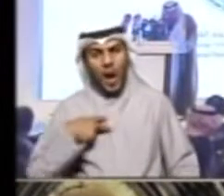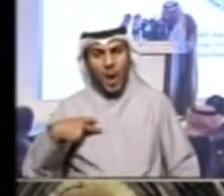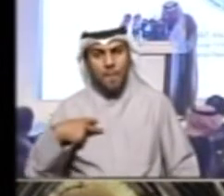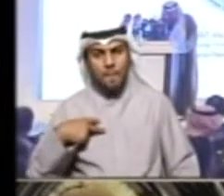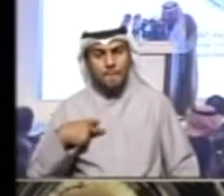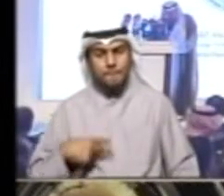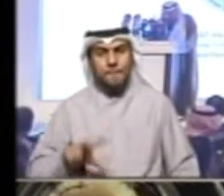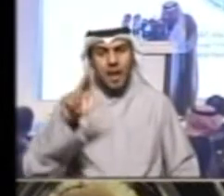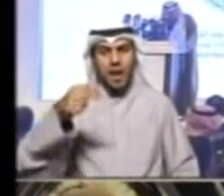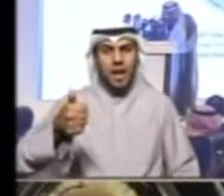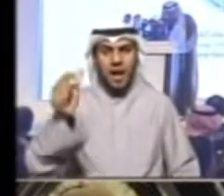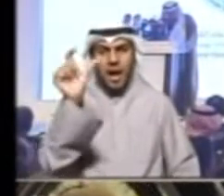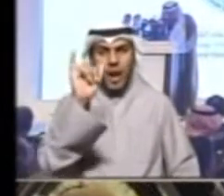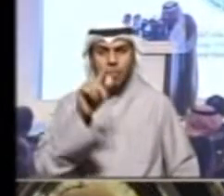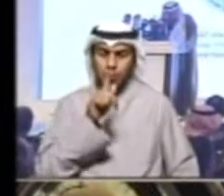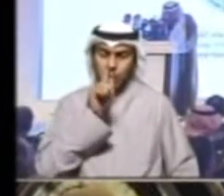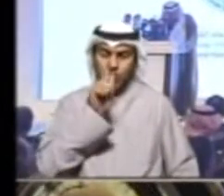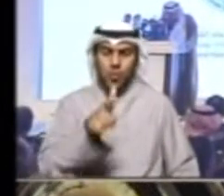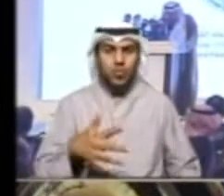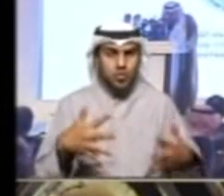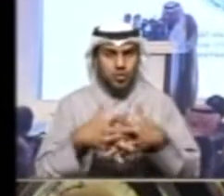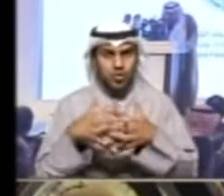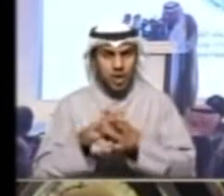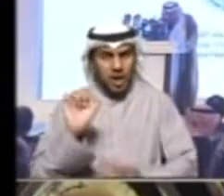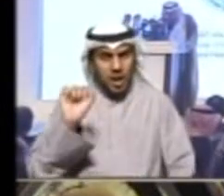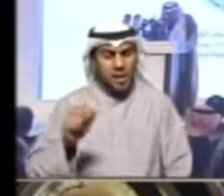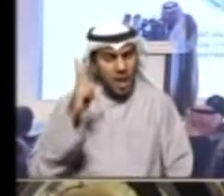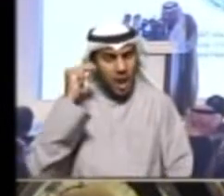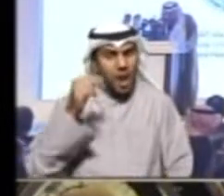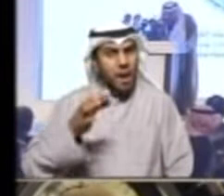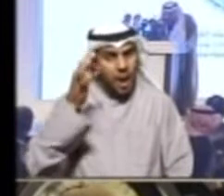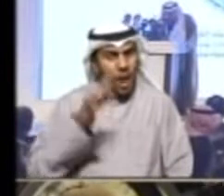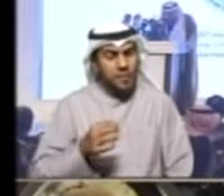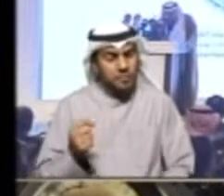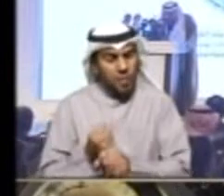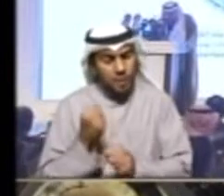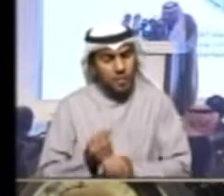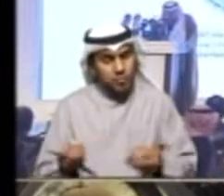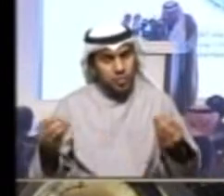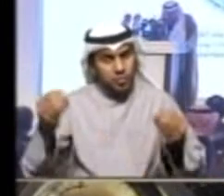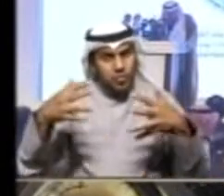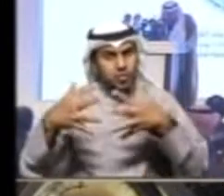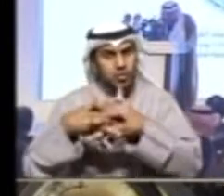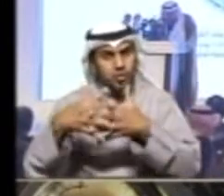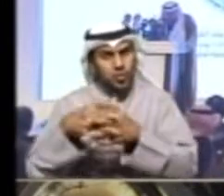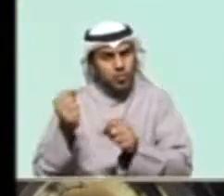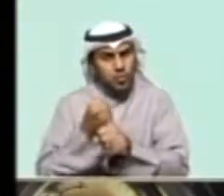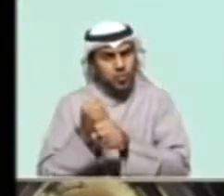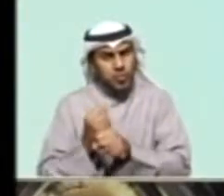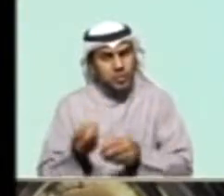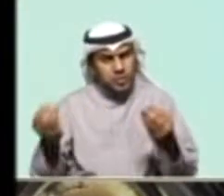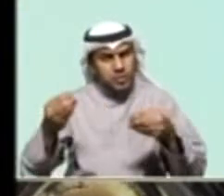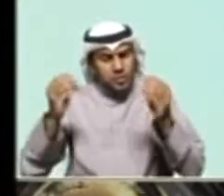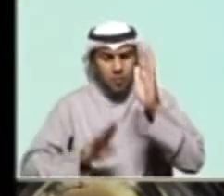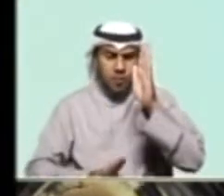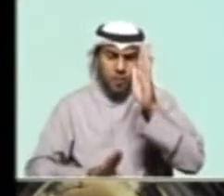مشاركة القطاع الخاص يجب أن تكون الأكبر حجما والأبعد أثرا والأعمق دلالة، لافتا إلى أن برنامج